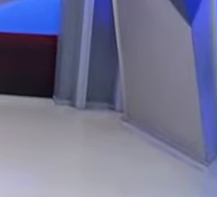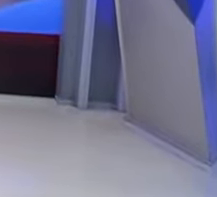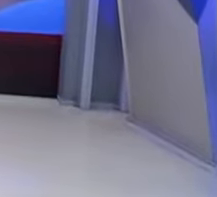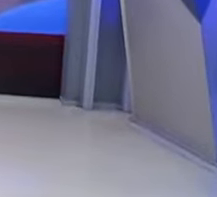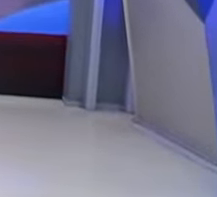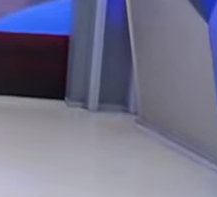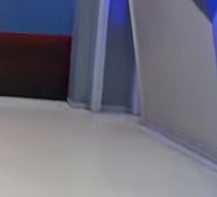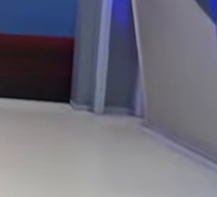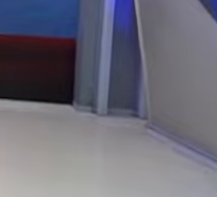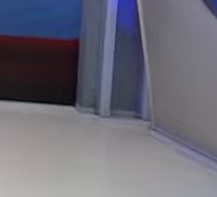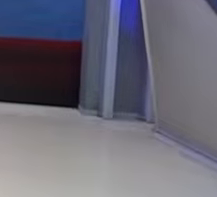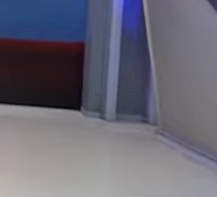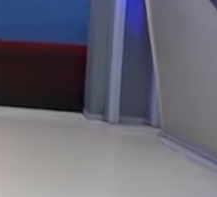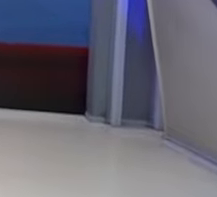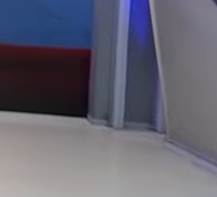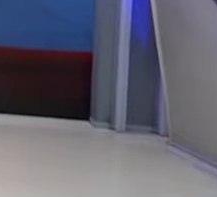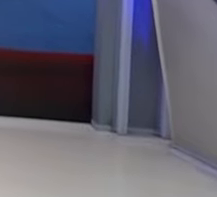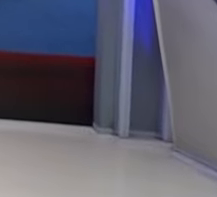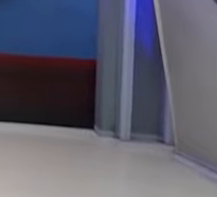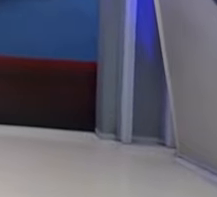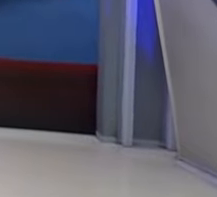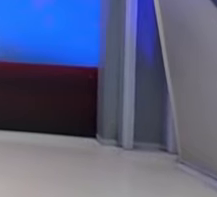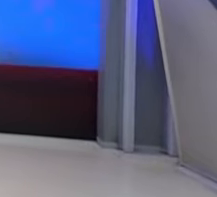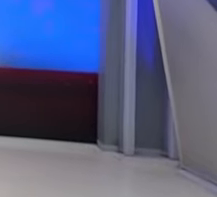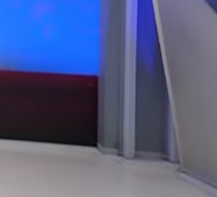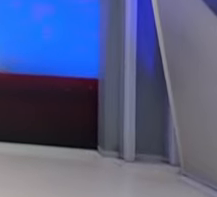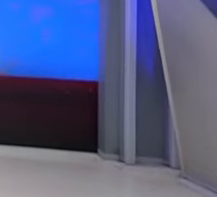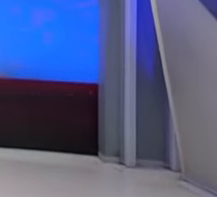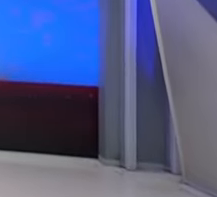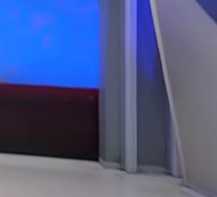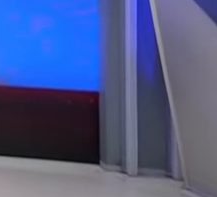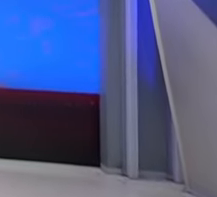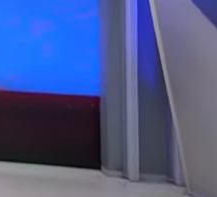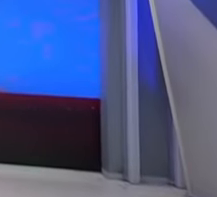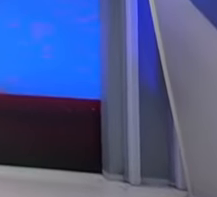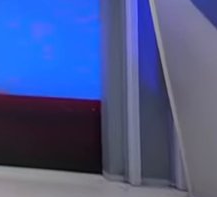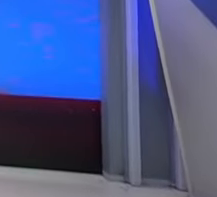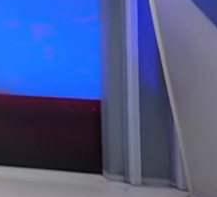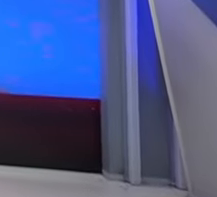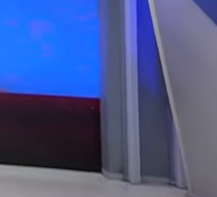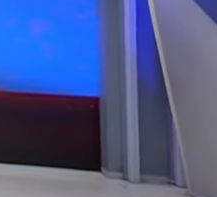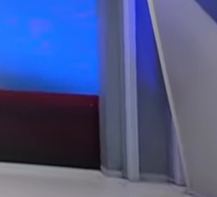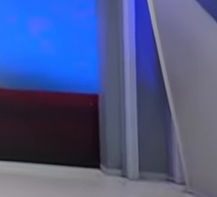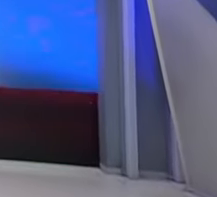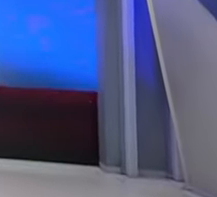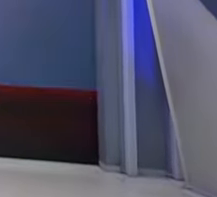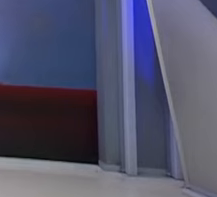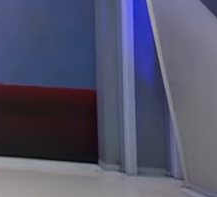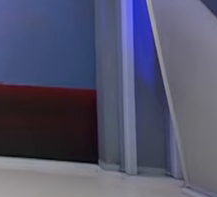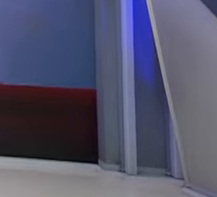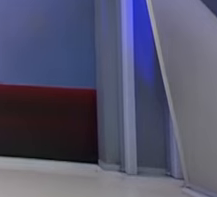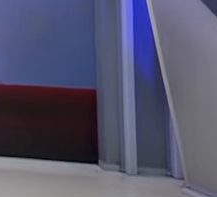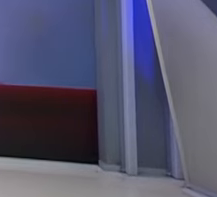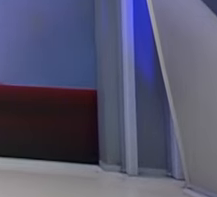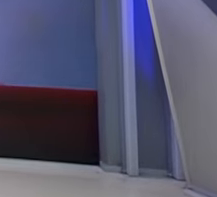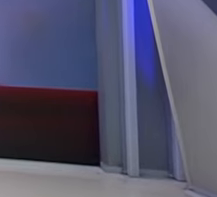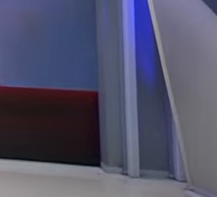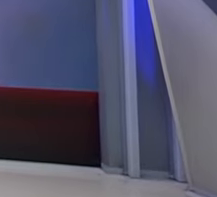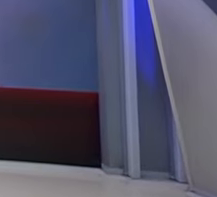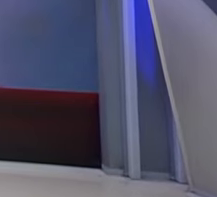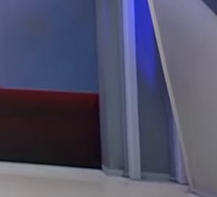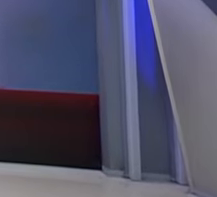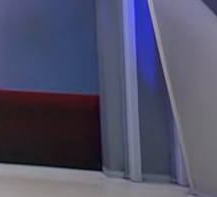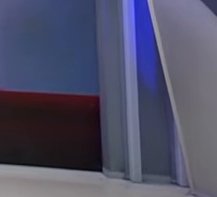TV Patrol, eksperto hiniling na maisama ang DOH at FBI sa pag-regulate